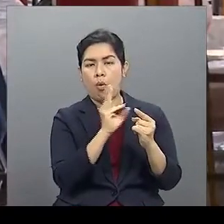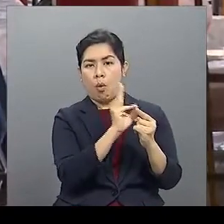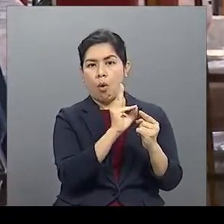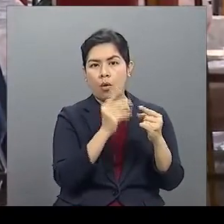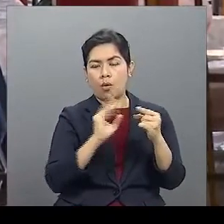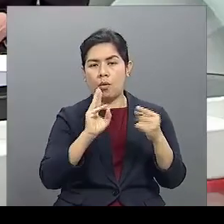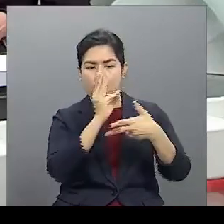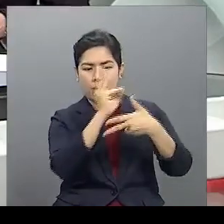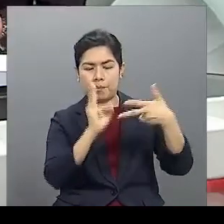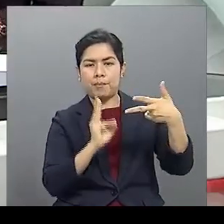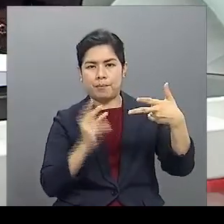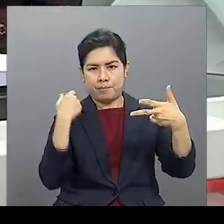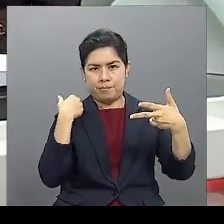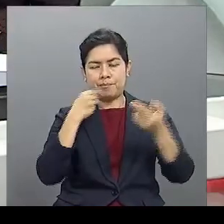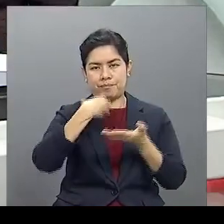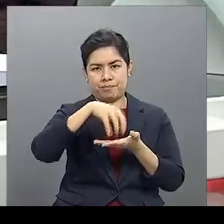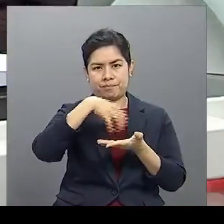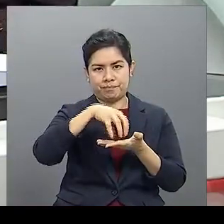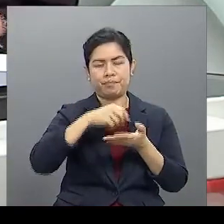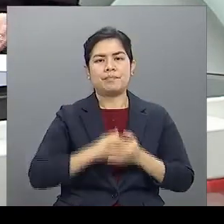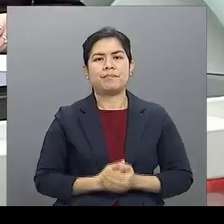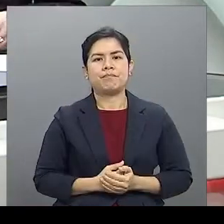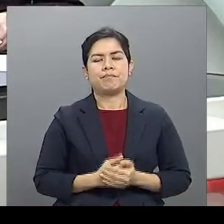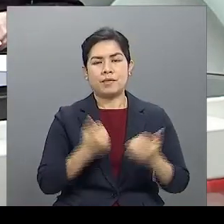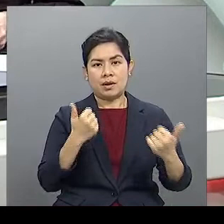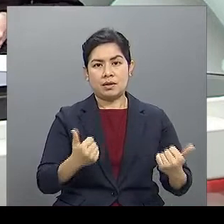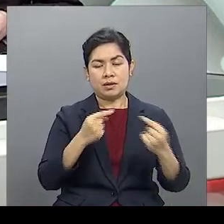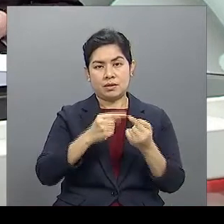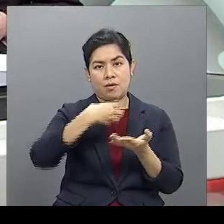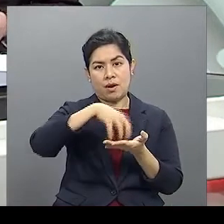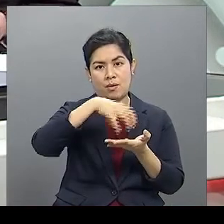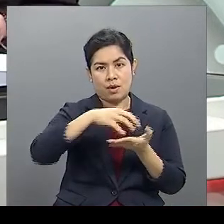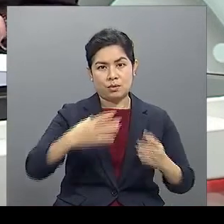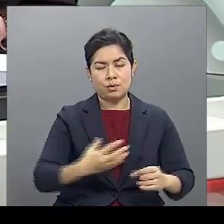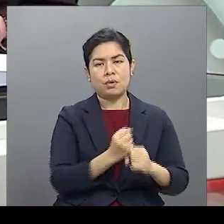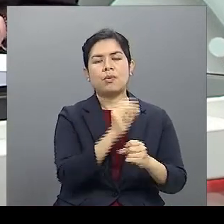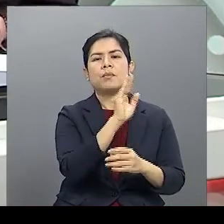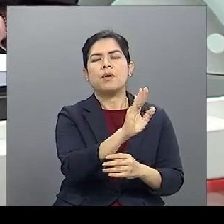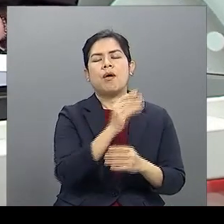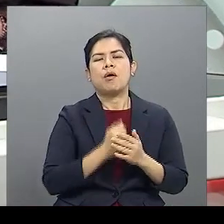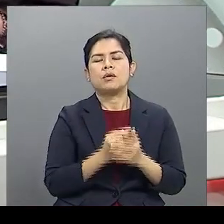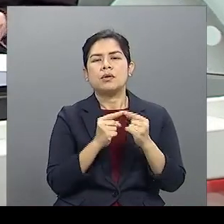าน ทั้งหมดคือจับตารอบทิศในวันนี้นะคะคุณผู้ชมสามารถติดตามจับตารอบทิศได้